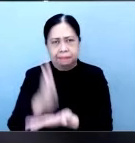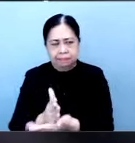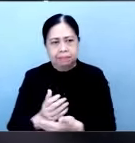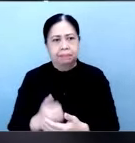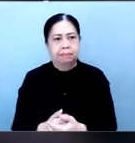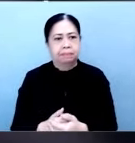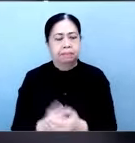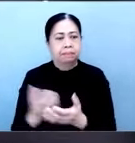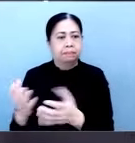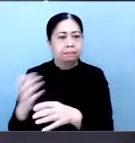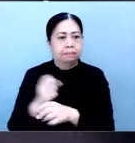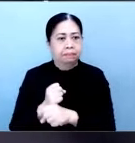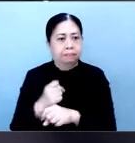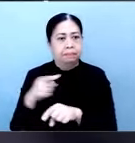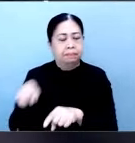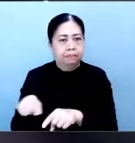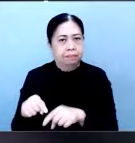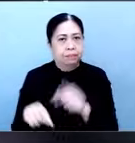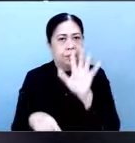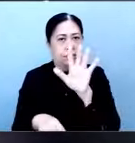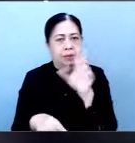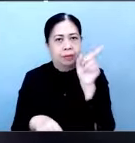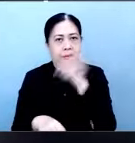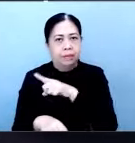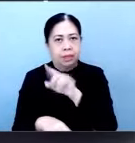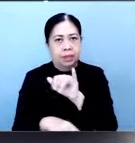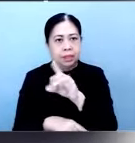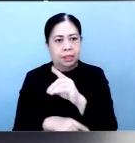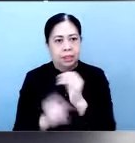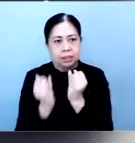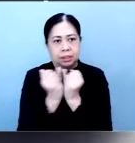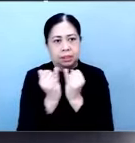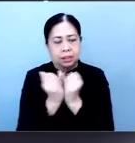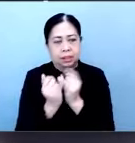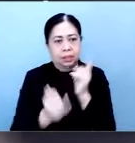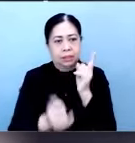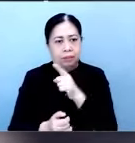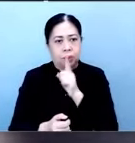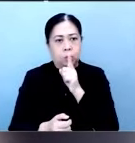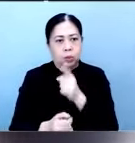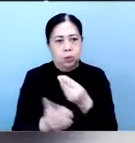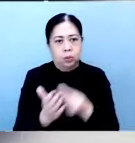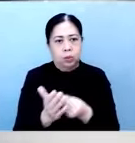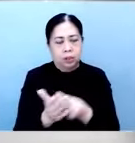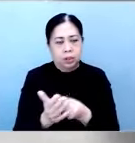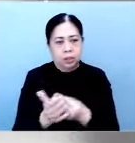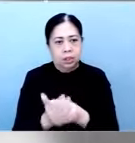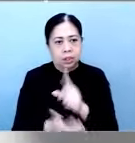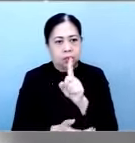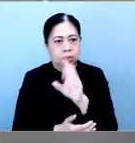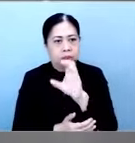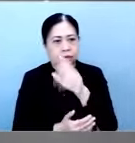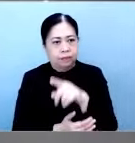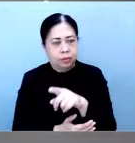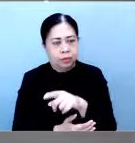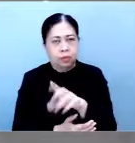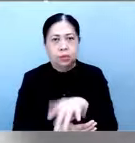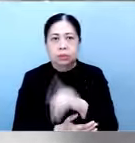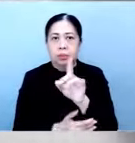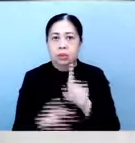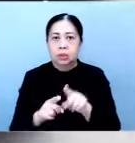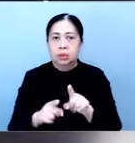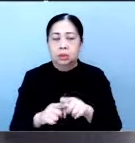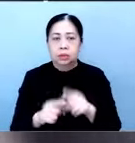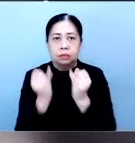na-recover sa suspect ang limang pekeng pill health ID mga peke at tunay na pera at isang cellphone napag-alamang ang isang